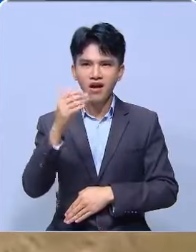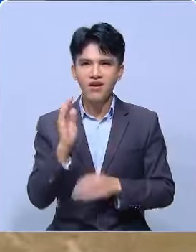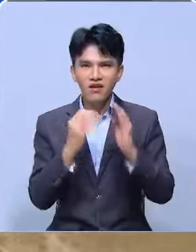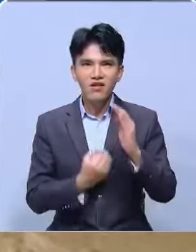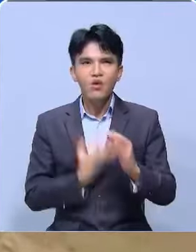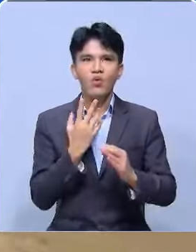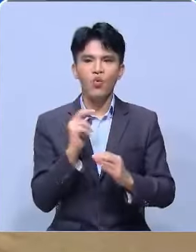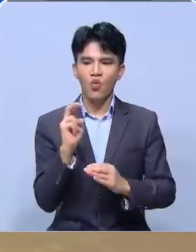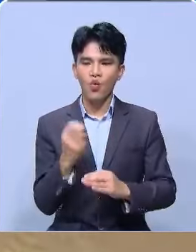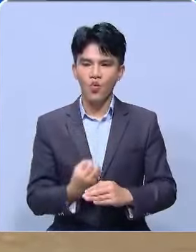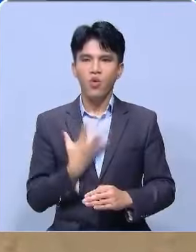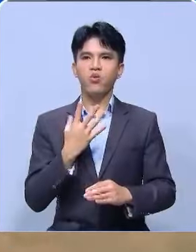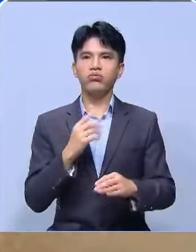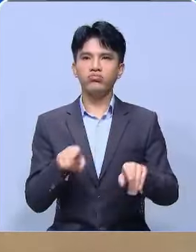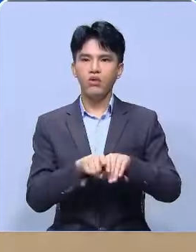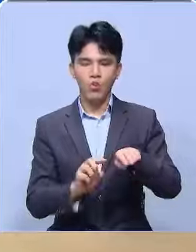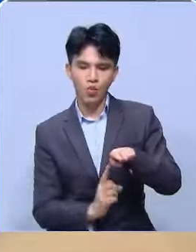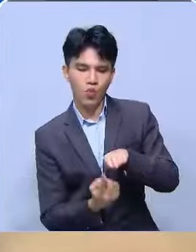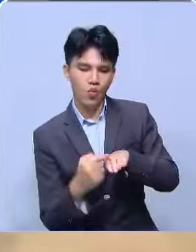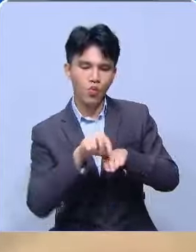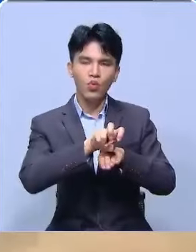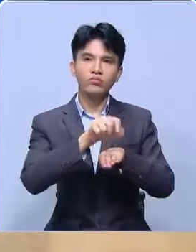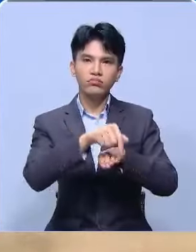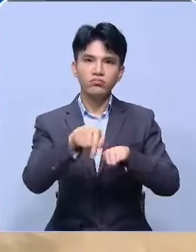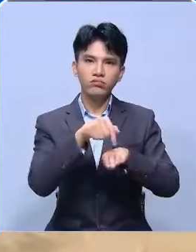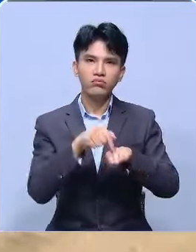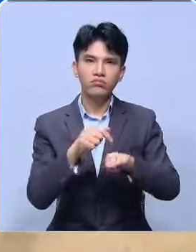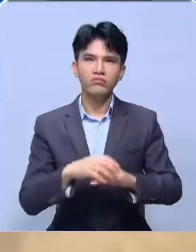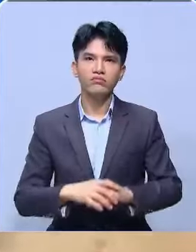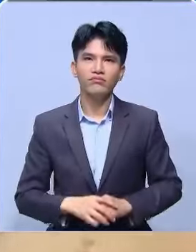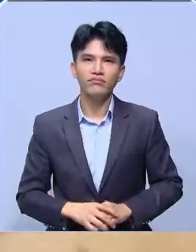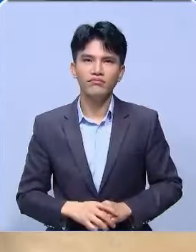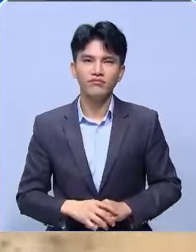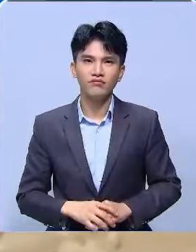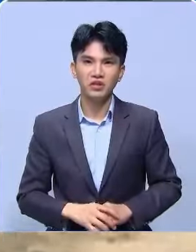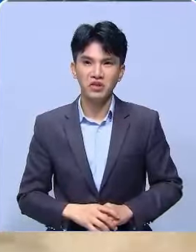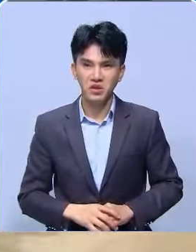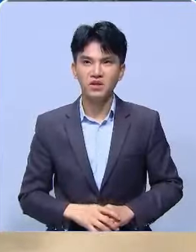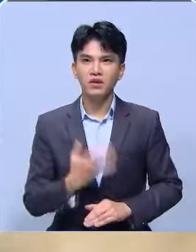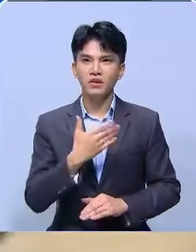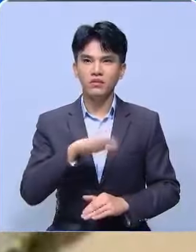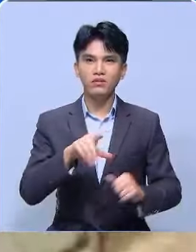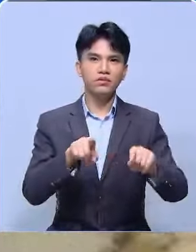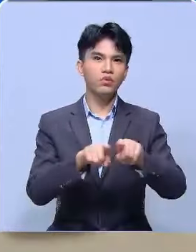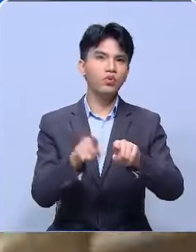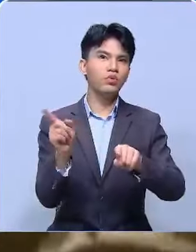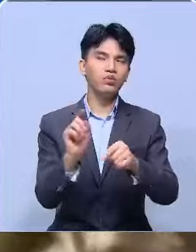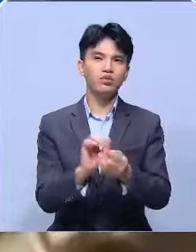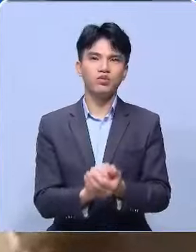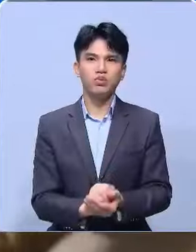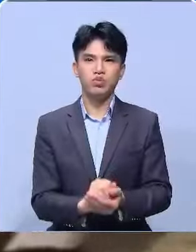งูมันก็คงตกใจมันก็คงไปเลื้อยหาที่ปลอดภัยก็ไปไหนก็ไปห้องเครื่อง เออหนีเหมือนกันแกต่างคนต่างหนีแล้วพอเจ้าหน้าที่กู้ภัย